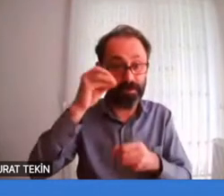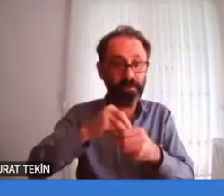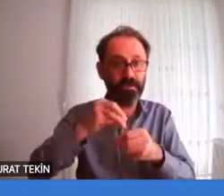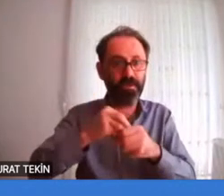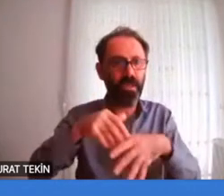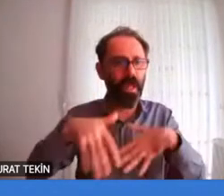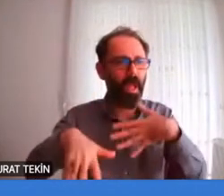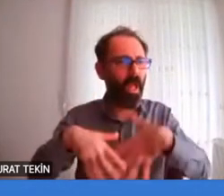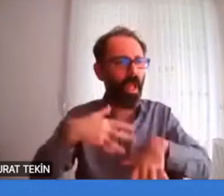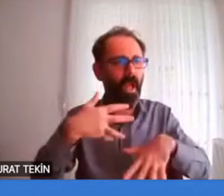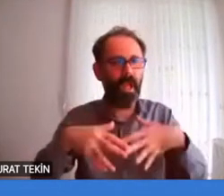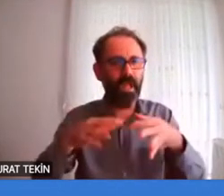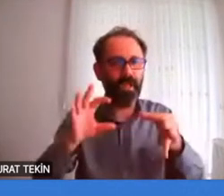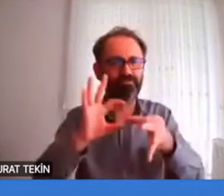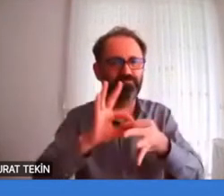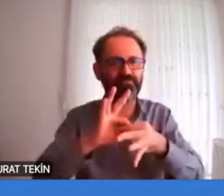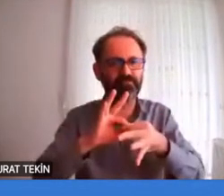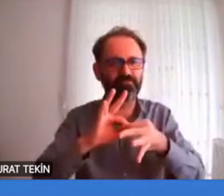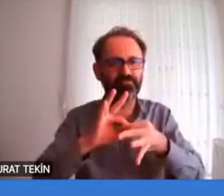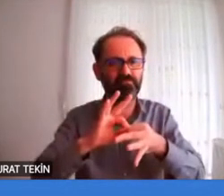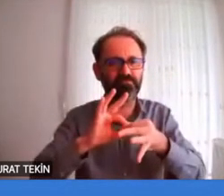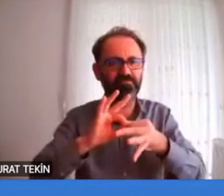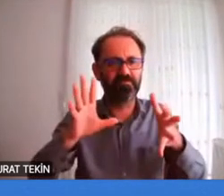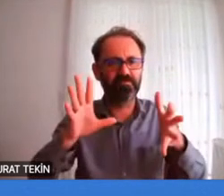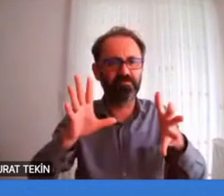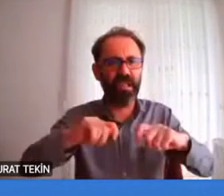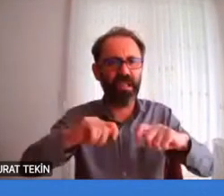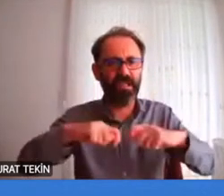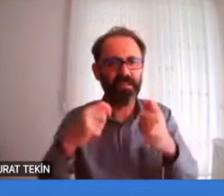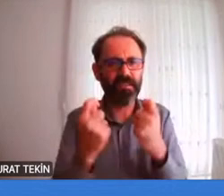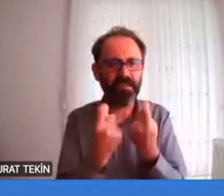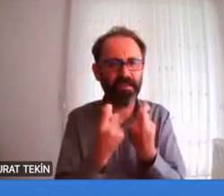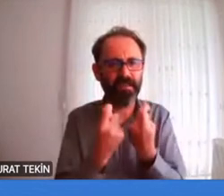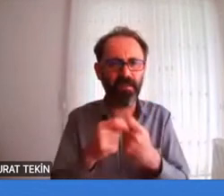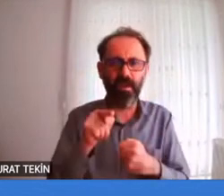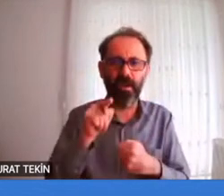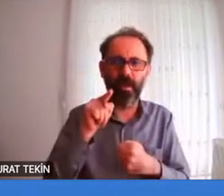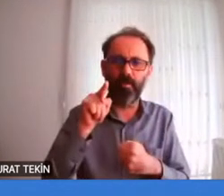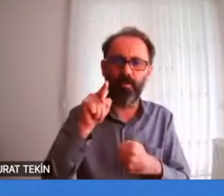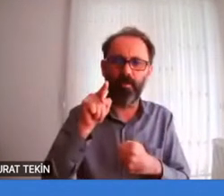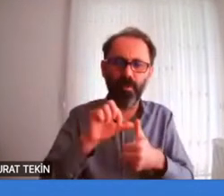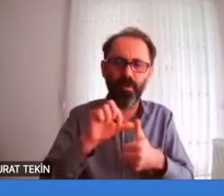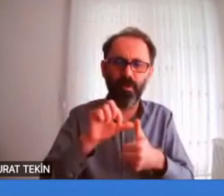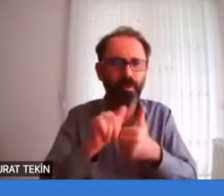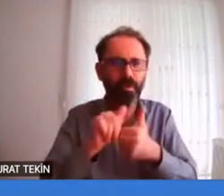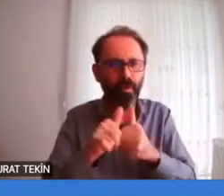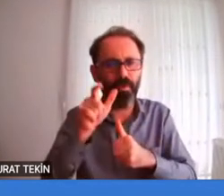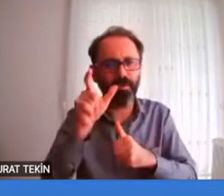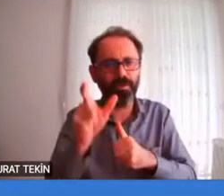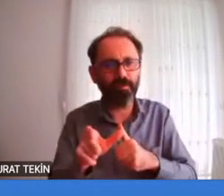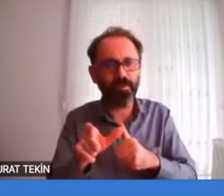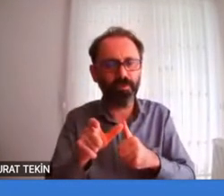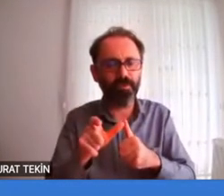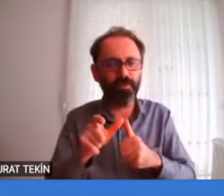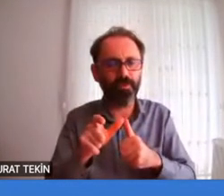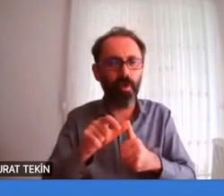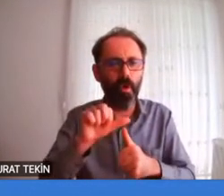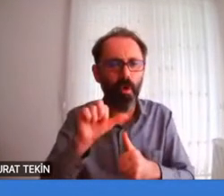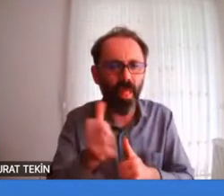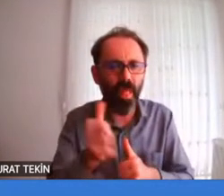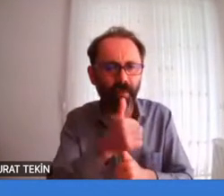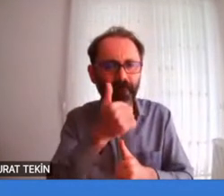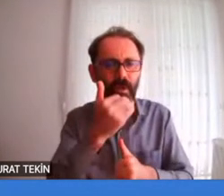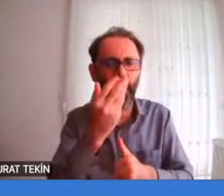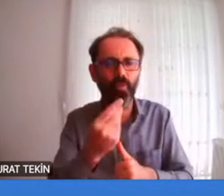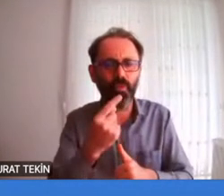kırdı, aştı. Yani sadece başarıyla değil, ben başta ona dikkat çekmek istemiştim. Başarısıyla değil, yani böyle bir